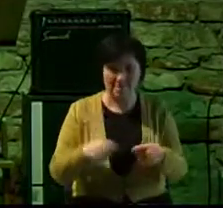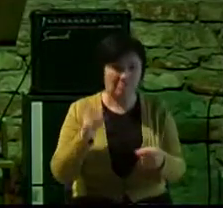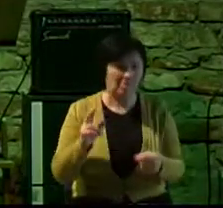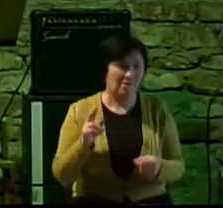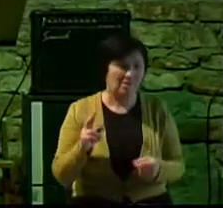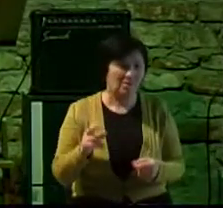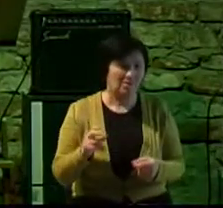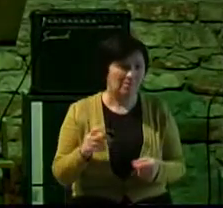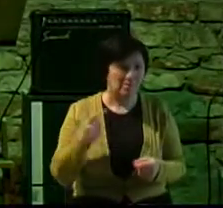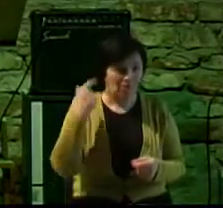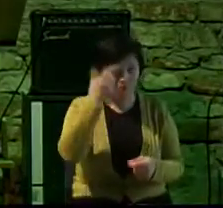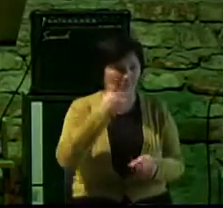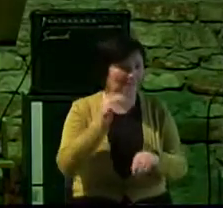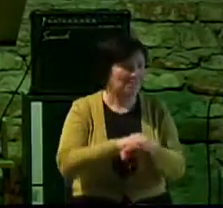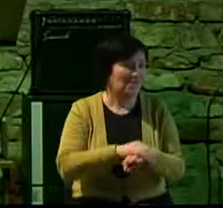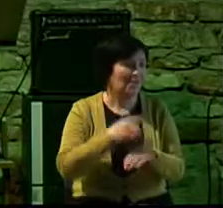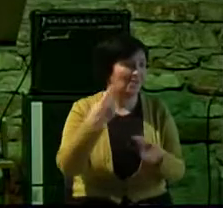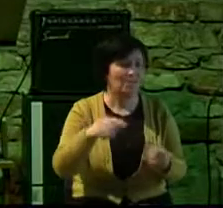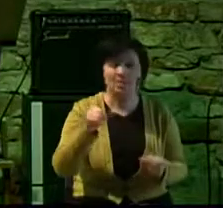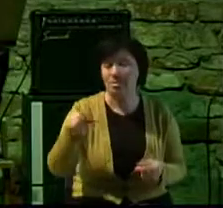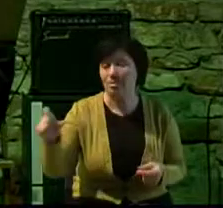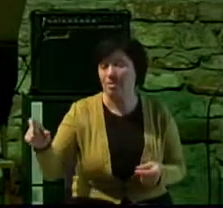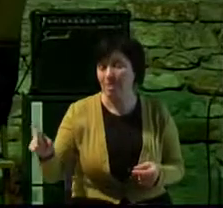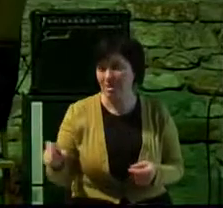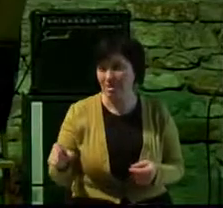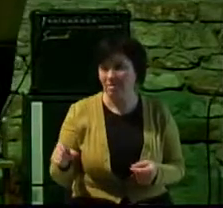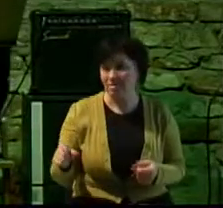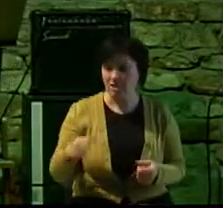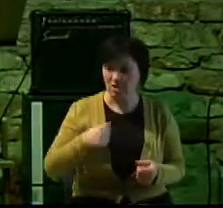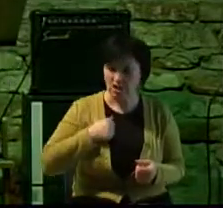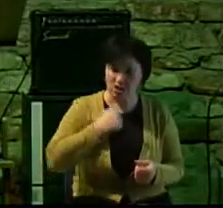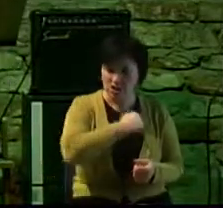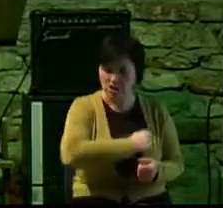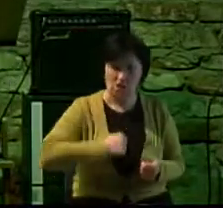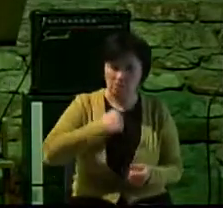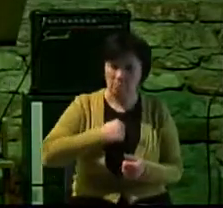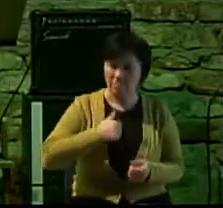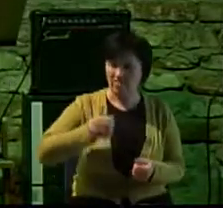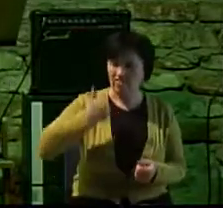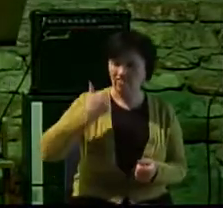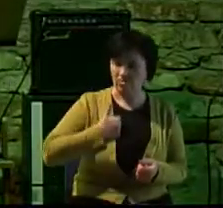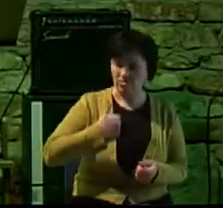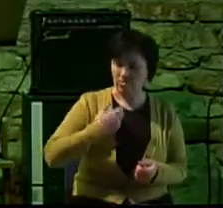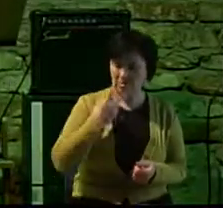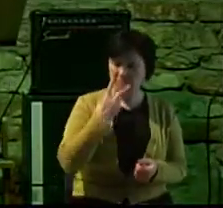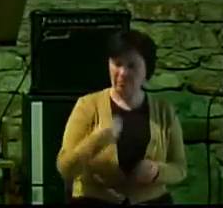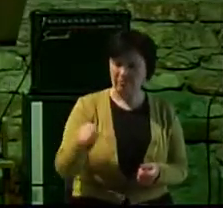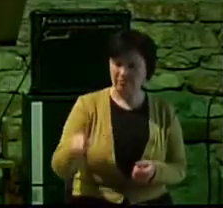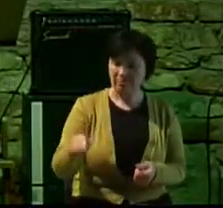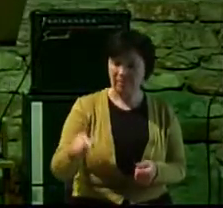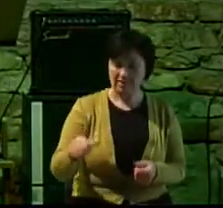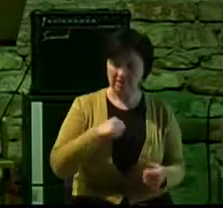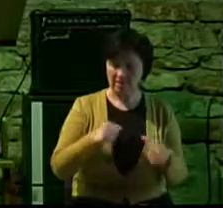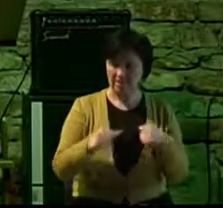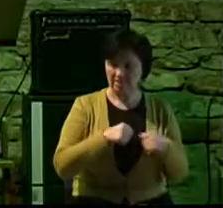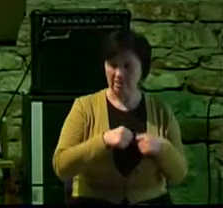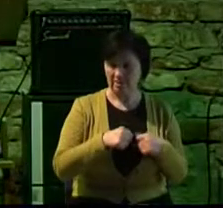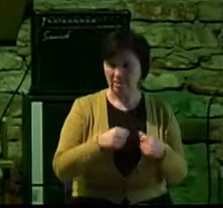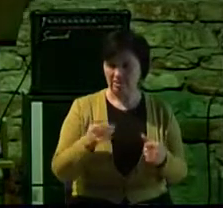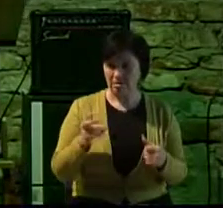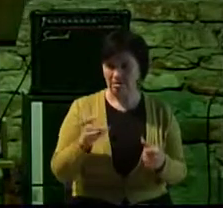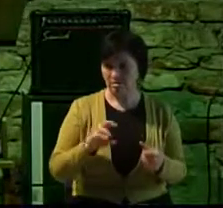которые обличают других людей, которые злобно и высокомерно указывают на грехи других людей,